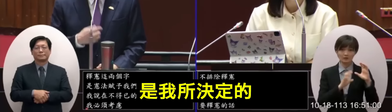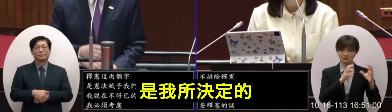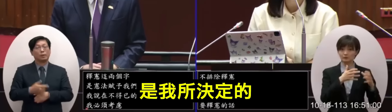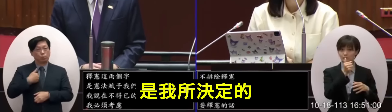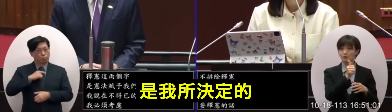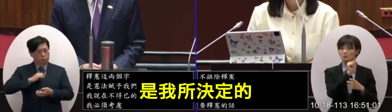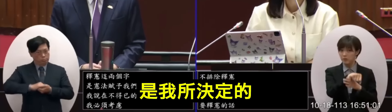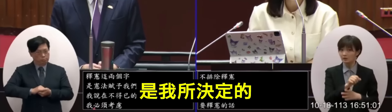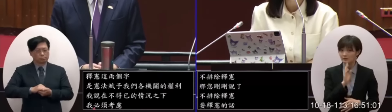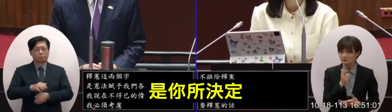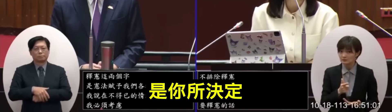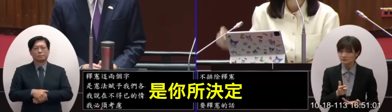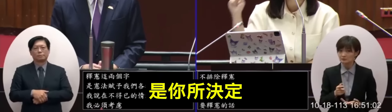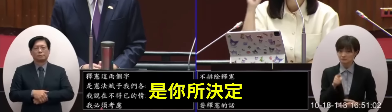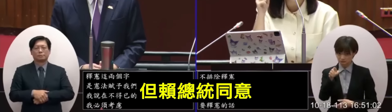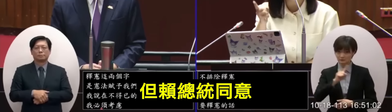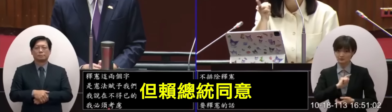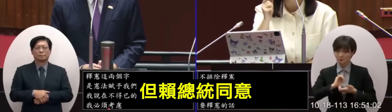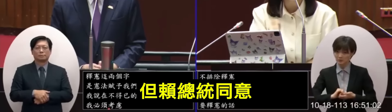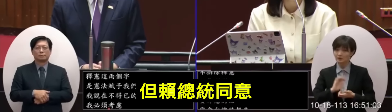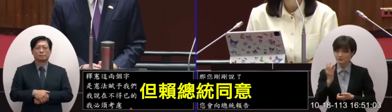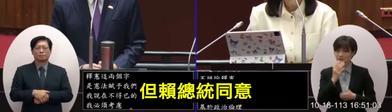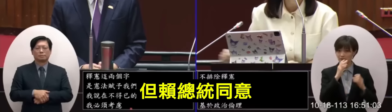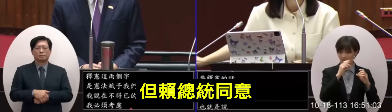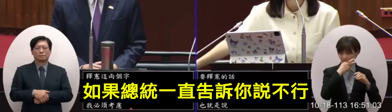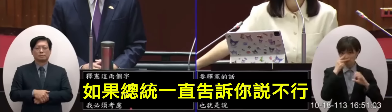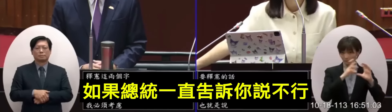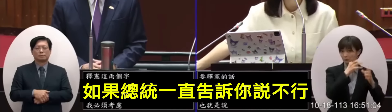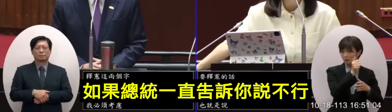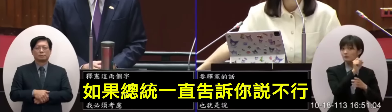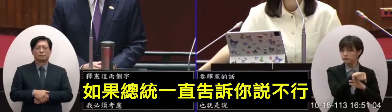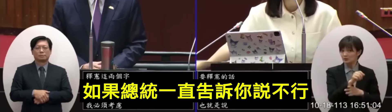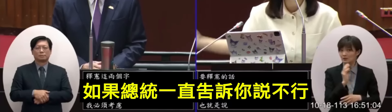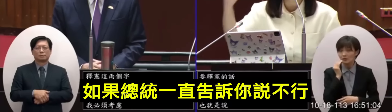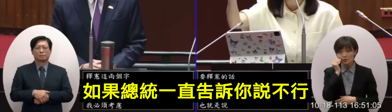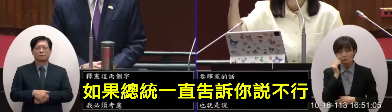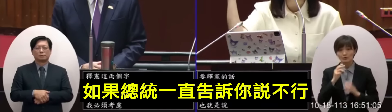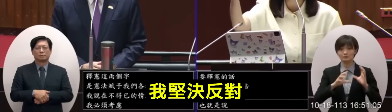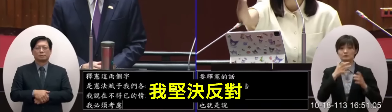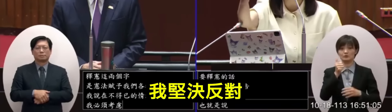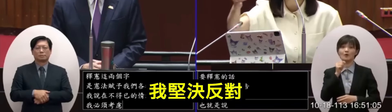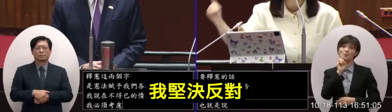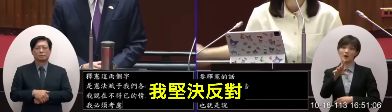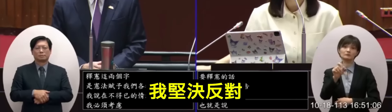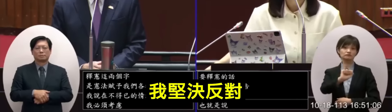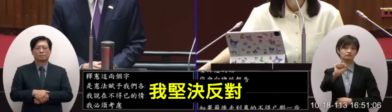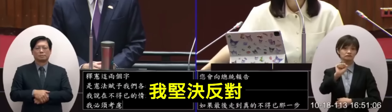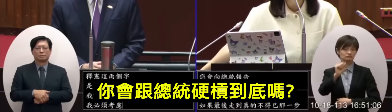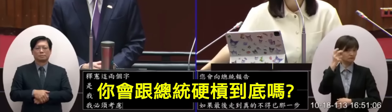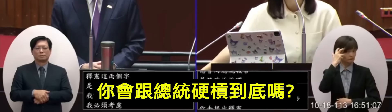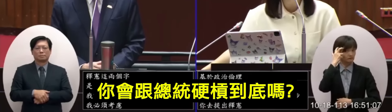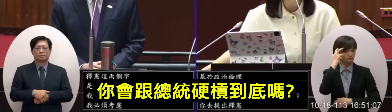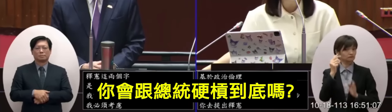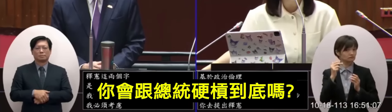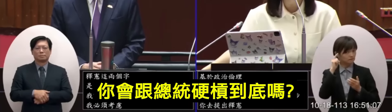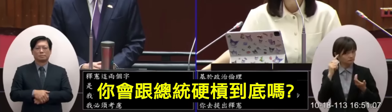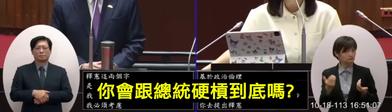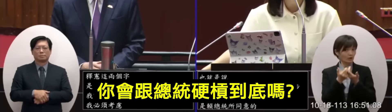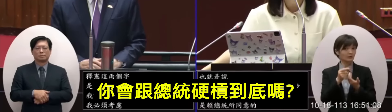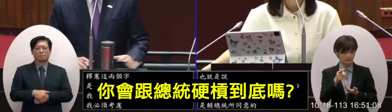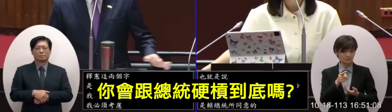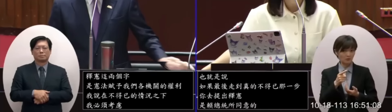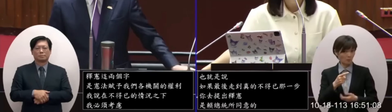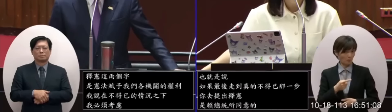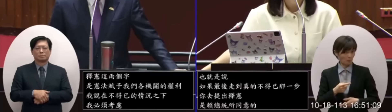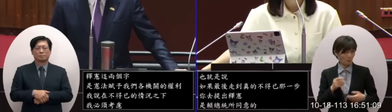样解读吗？ 我所决定的。 是你所决定，但赖总统同意。如果总统一直告诉你说不行，我坚决反对，你会跟总统硬杠到底